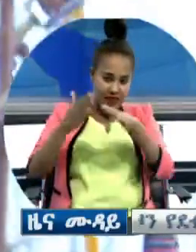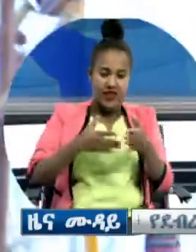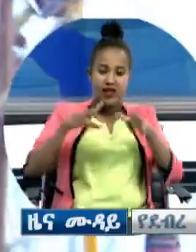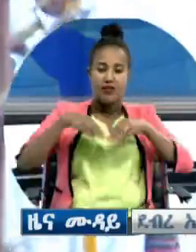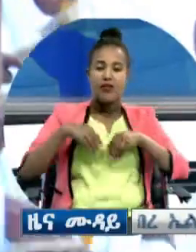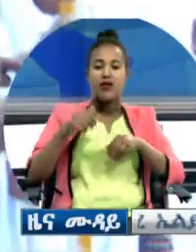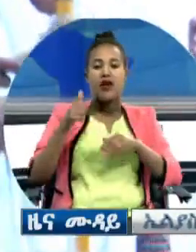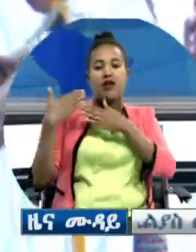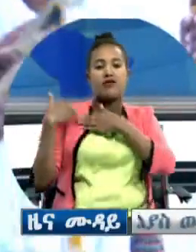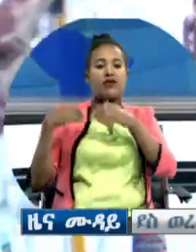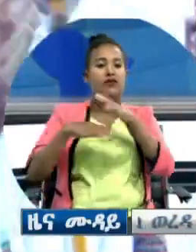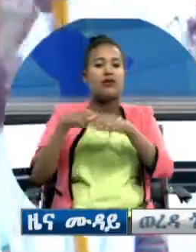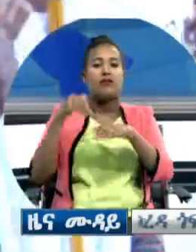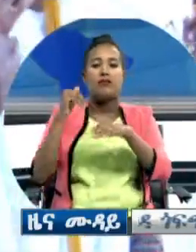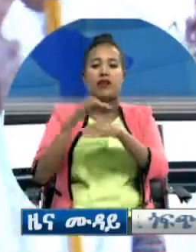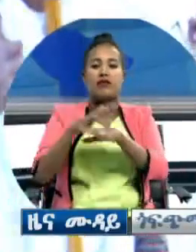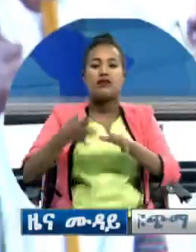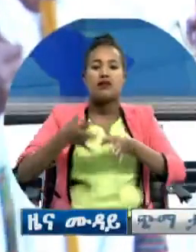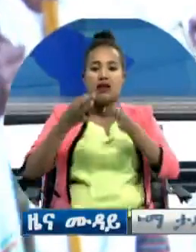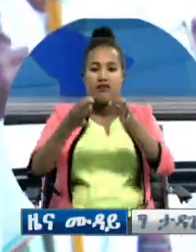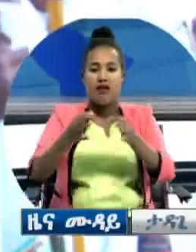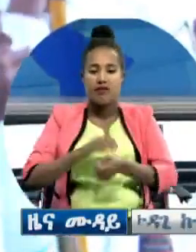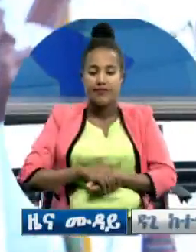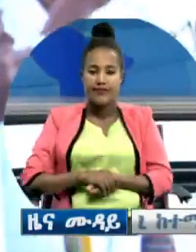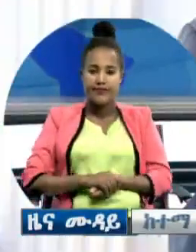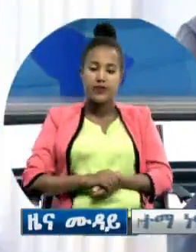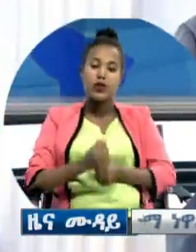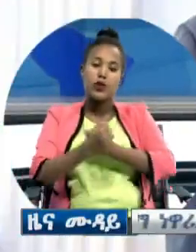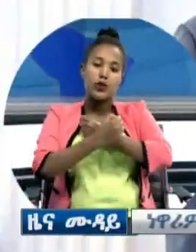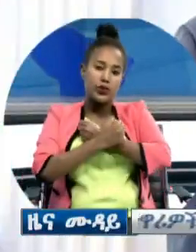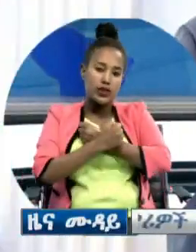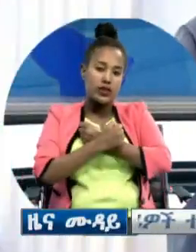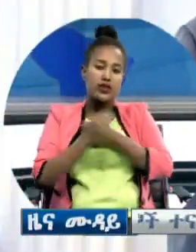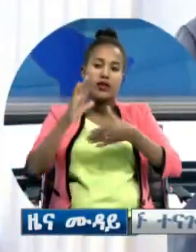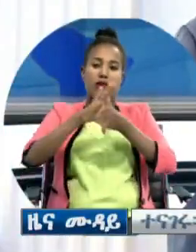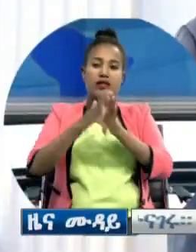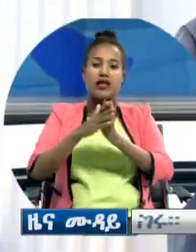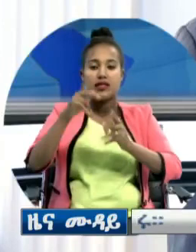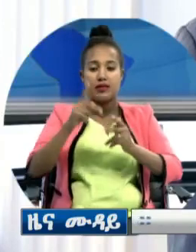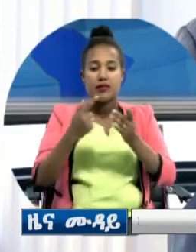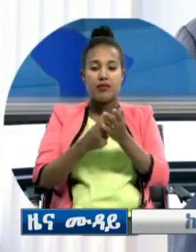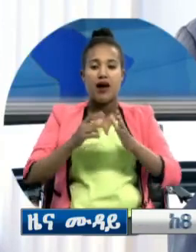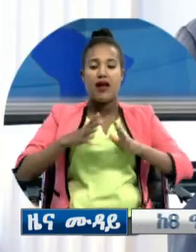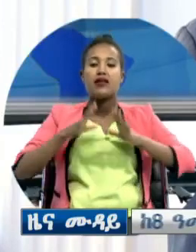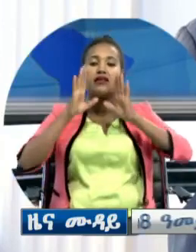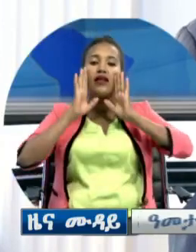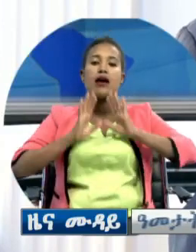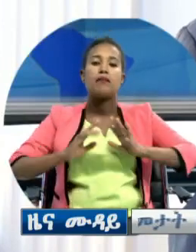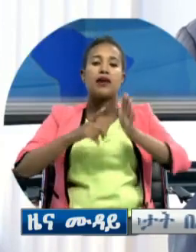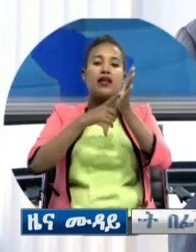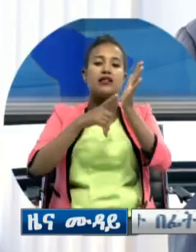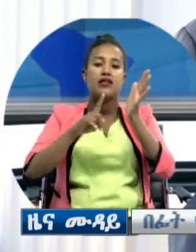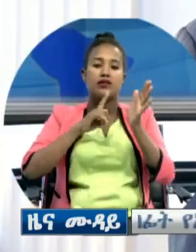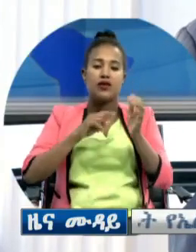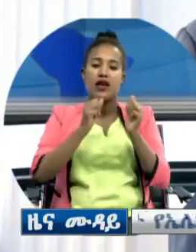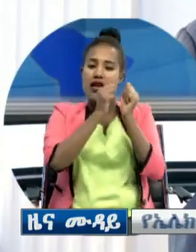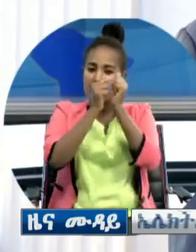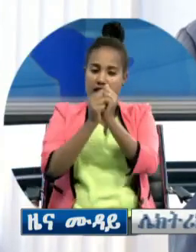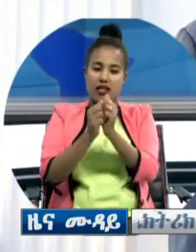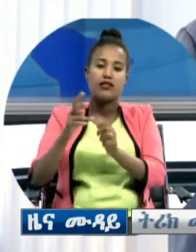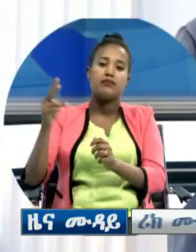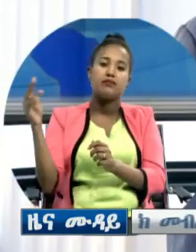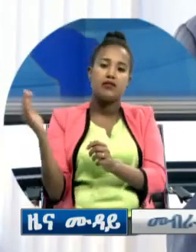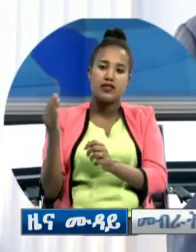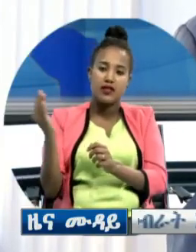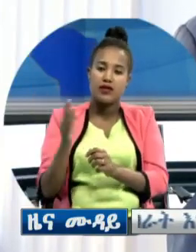የድርሻውን እንዲወጣ መልእክታቸውን አስተላልፈዋል። ውድ የጎንደር ህዝብ፣ ይህ በዓል የሰላም መገለጫችን ነው። የአንድነታችን መመስከሪያ ነው።